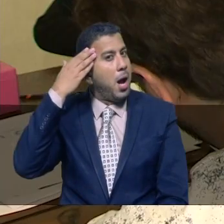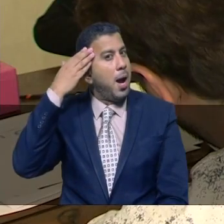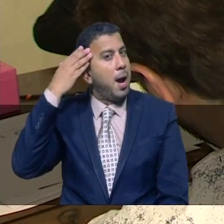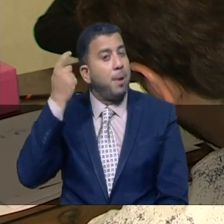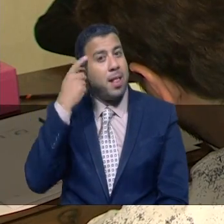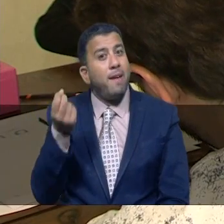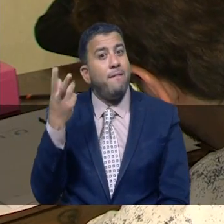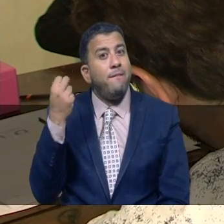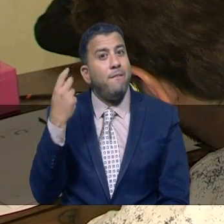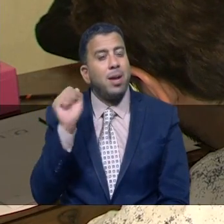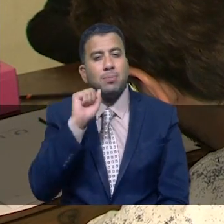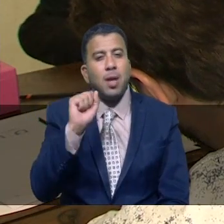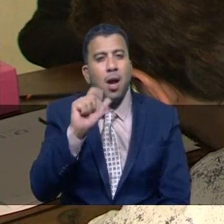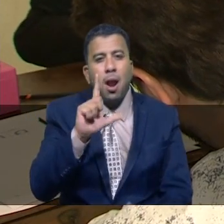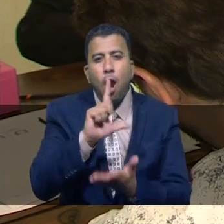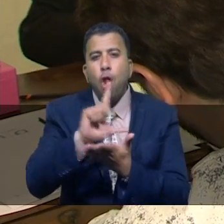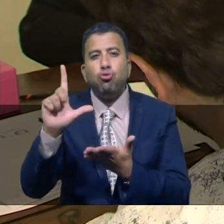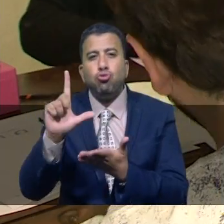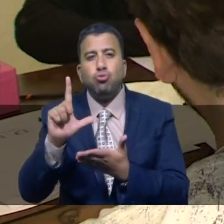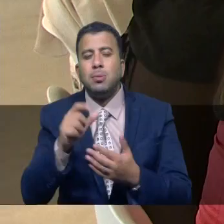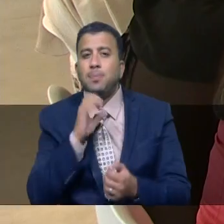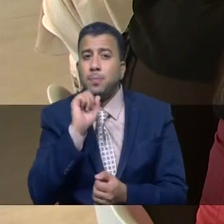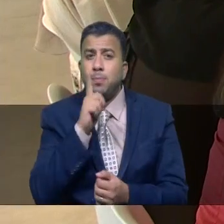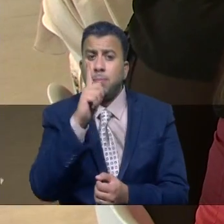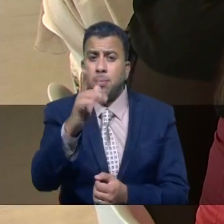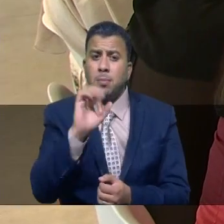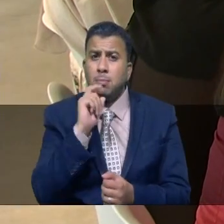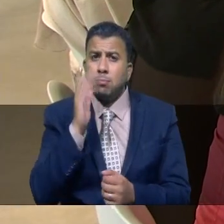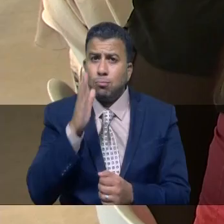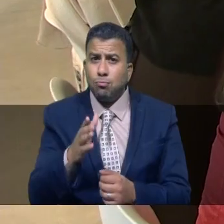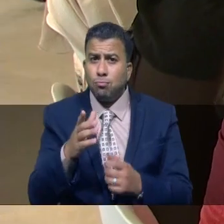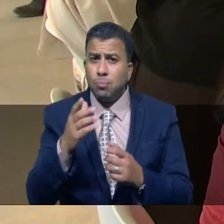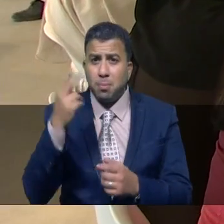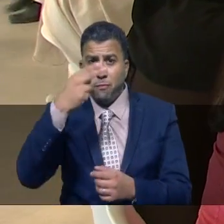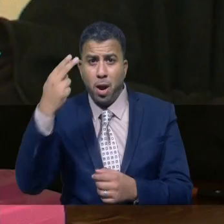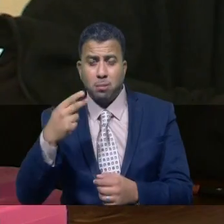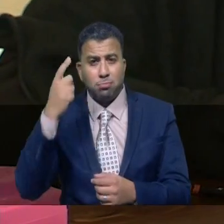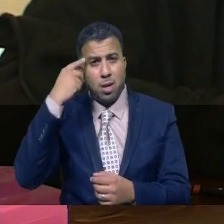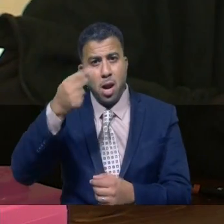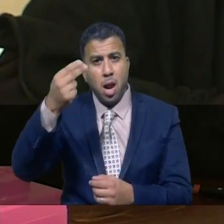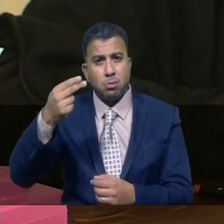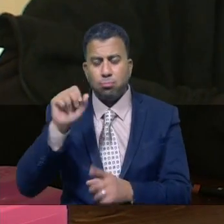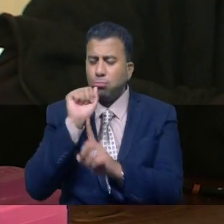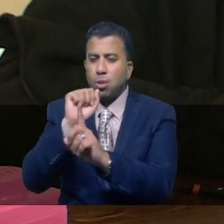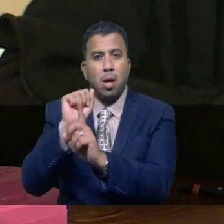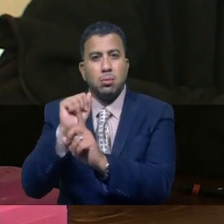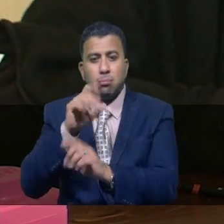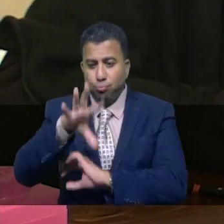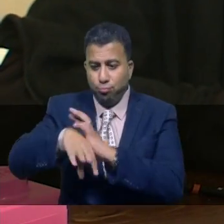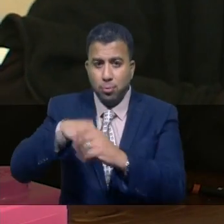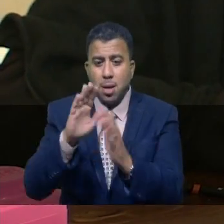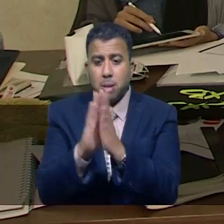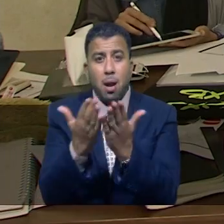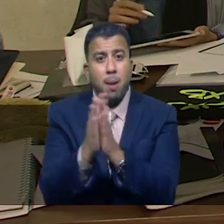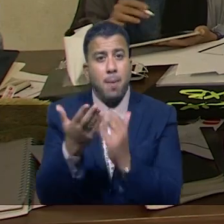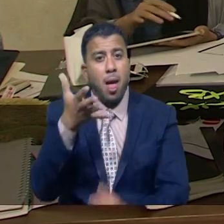فكرة اللجوء. تهدف الورشة إلى تطوير قدرات مجموعة من الفنانين والرسامين المتخصصين في إنتاج كتب